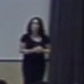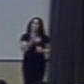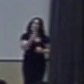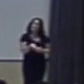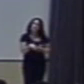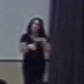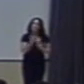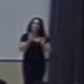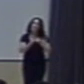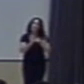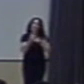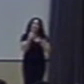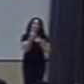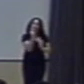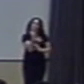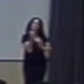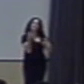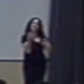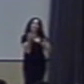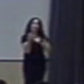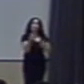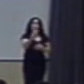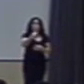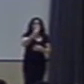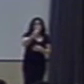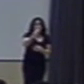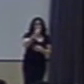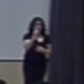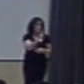hi ha una situació que es diu el consum transmèdia, és a dir, nosaltres veiem